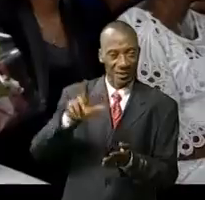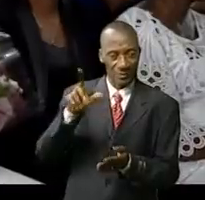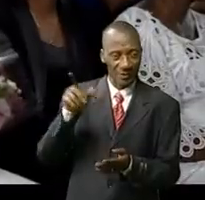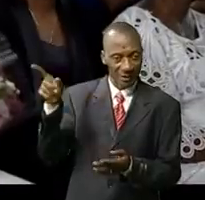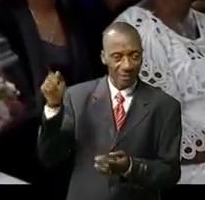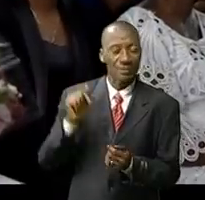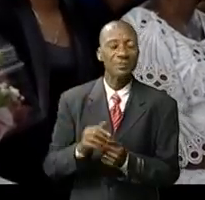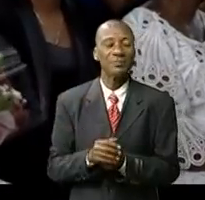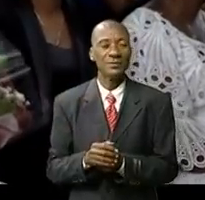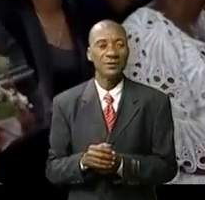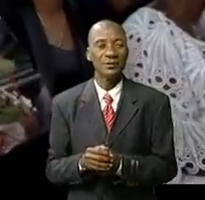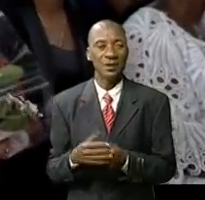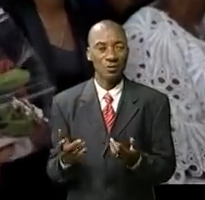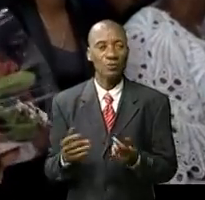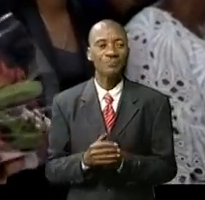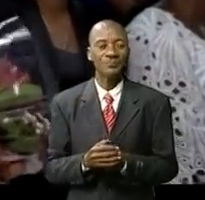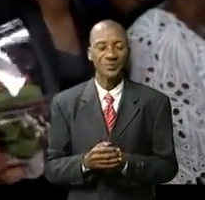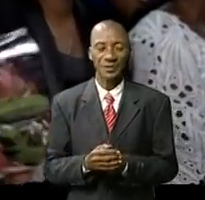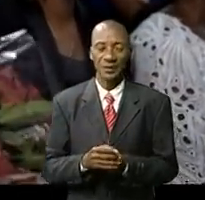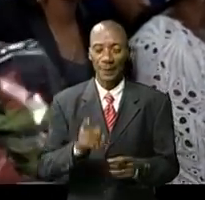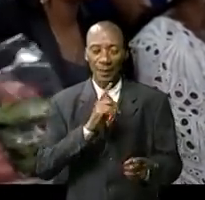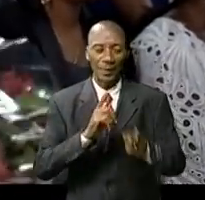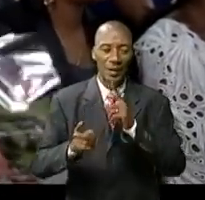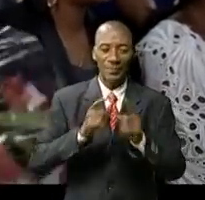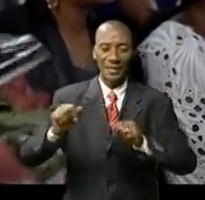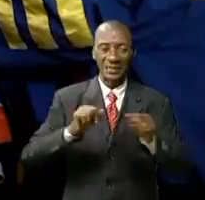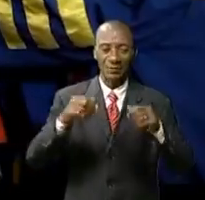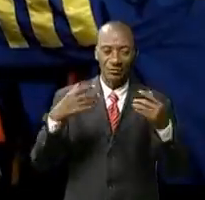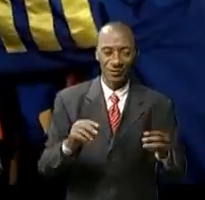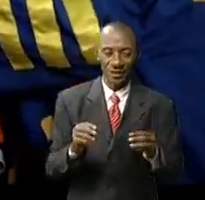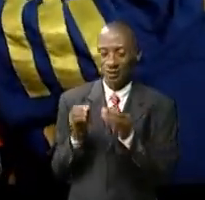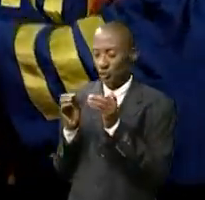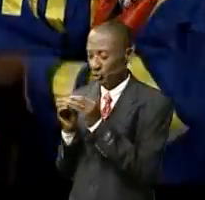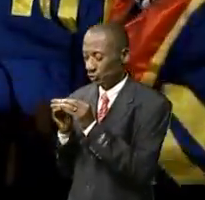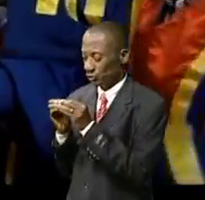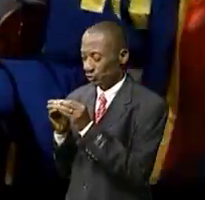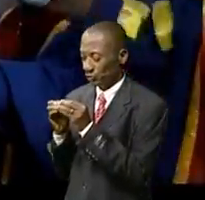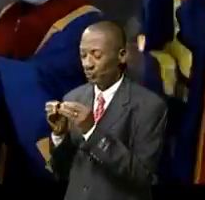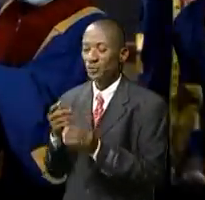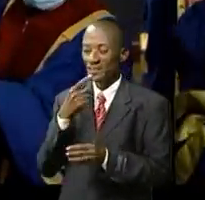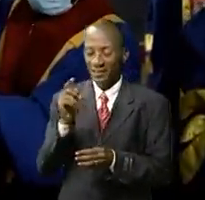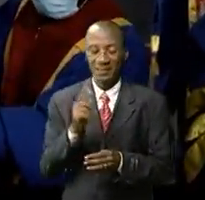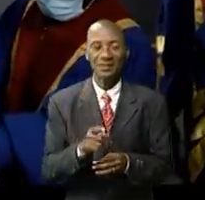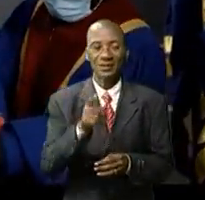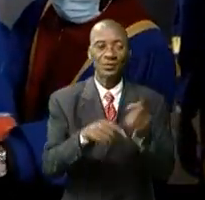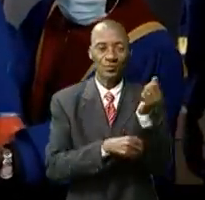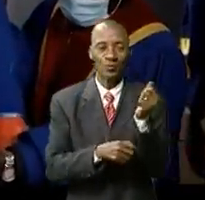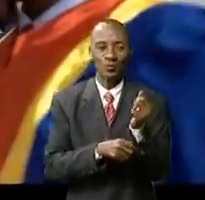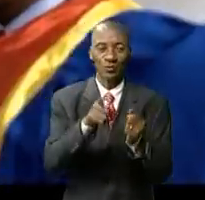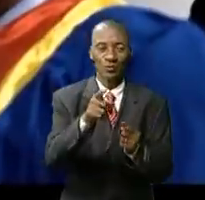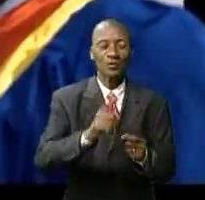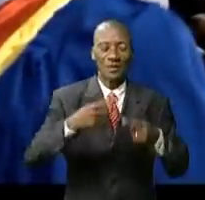heures d'échanges et une délibération à huis clos, le jury a reçu avec mention grande distinction. Le désormais docteur et